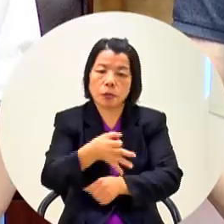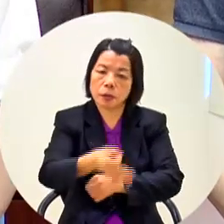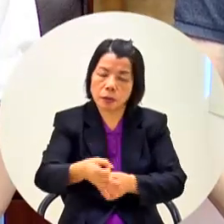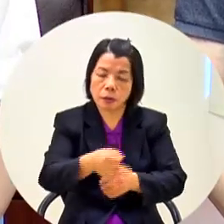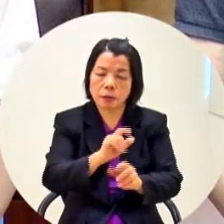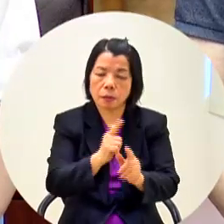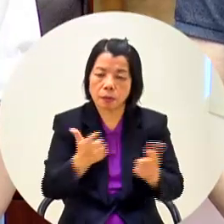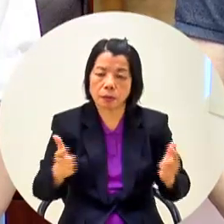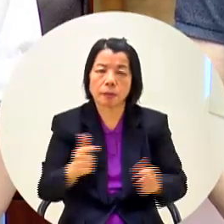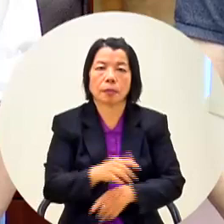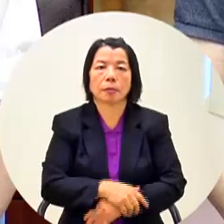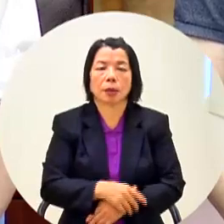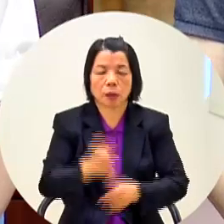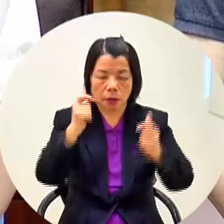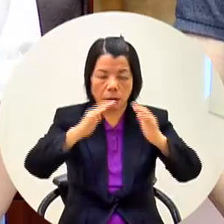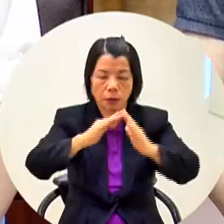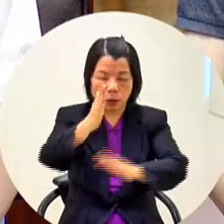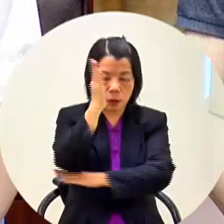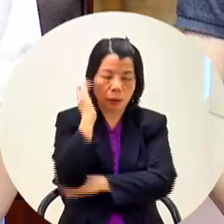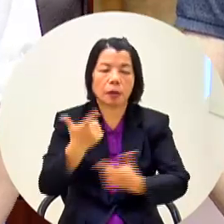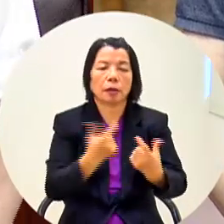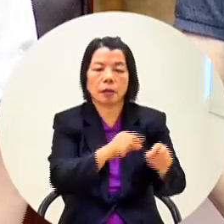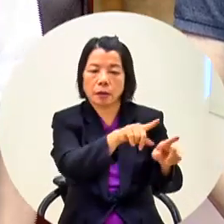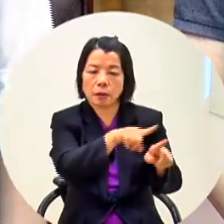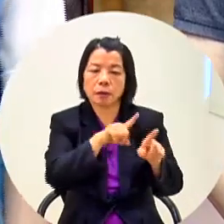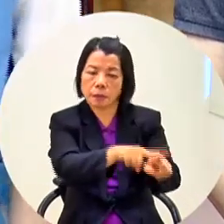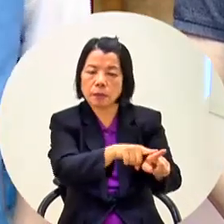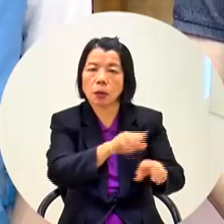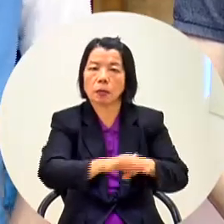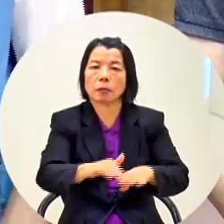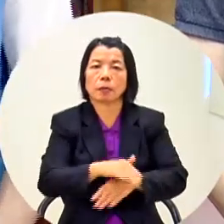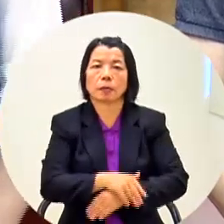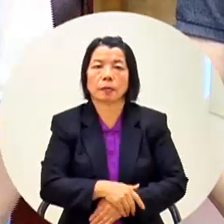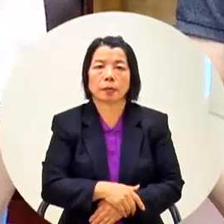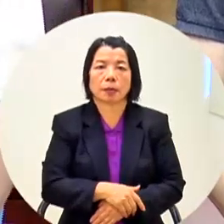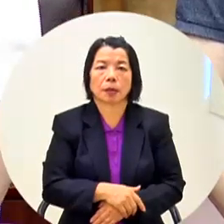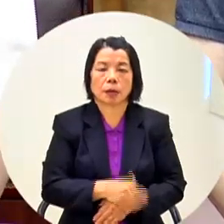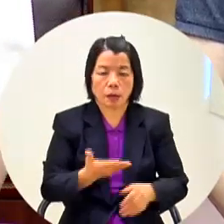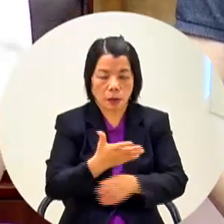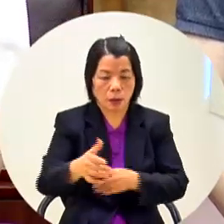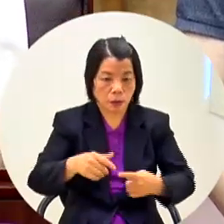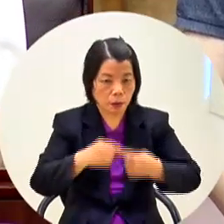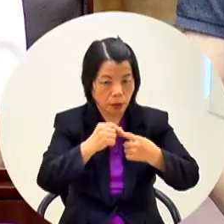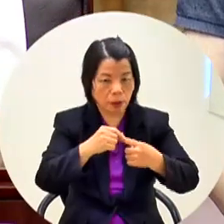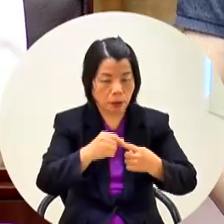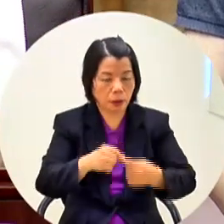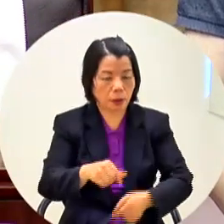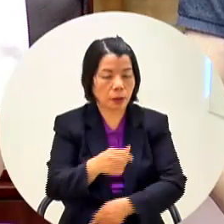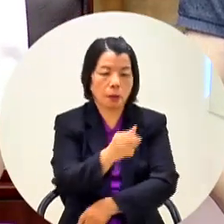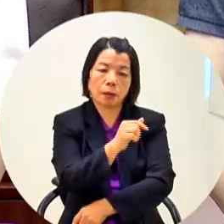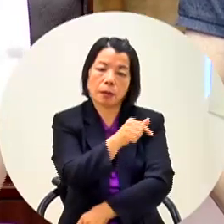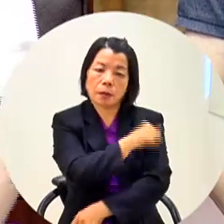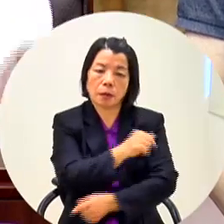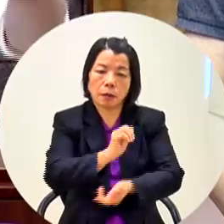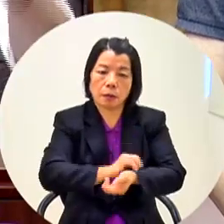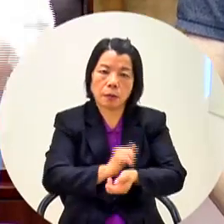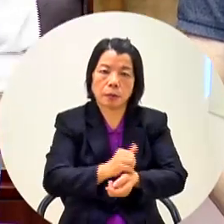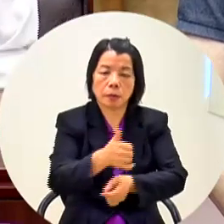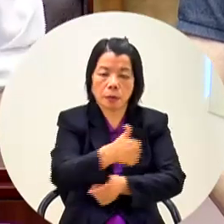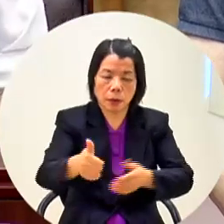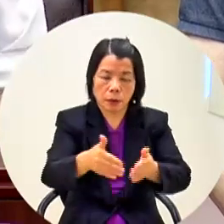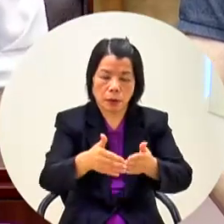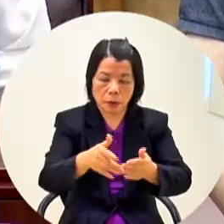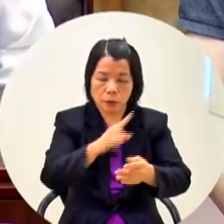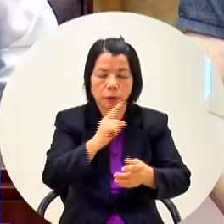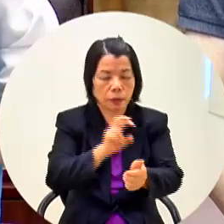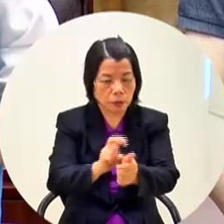雄市政府也愿意从善如流，我们能够给我们第一线医护人员更好的照顾，我们一定乐意做，这是您关